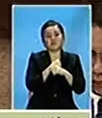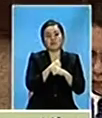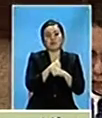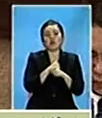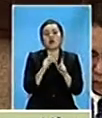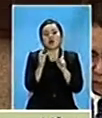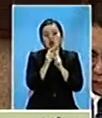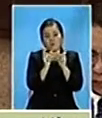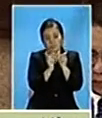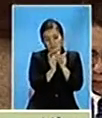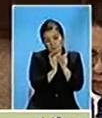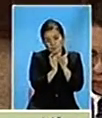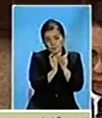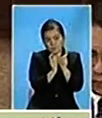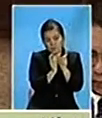า